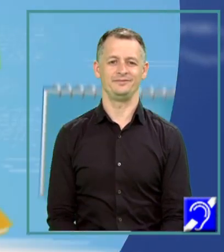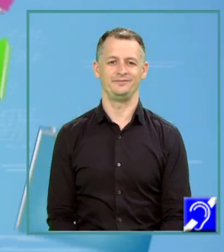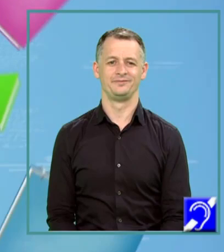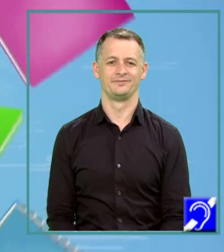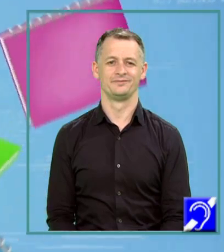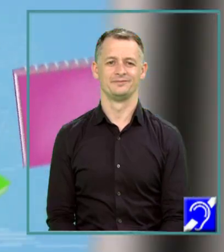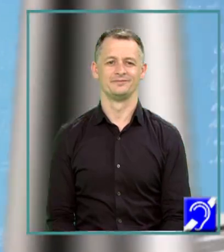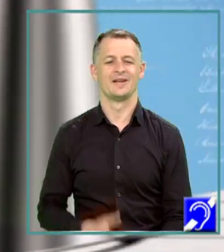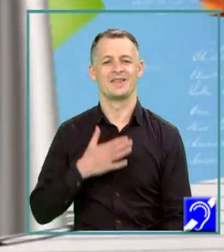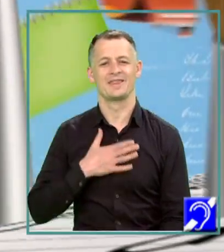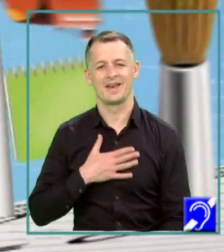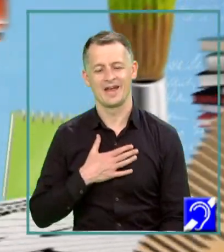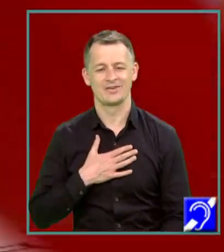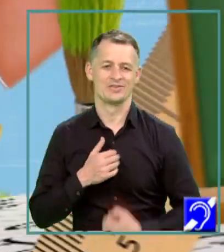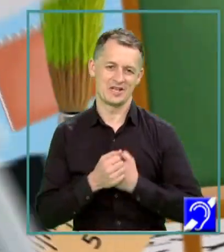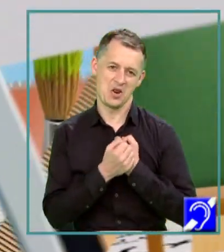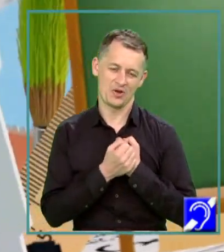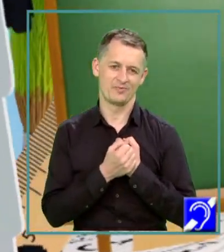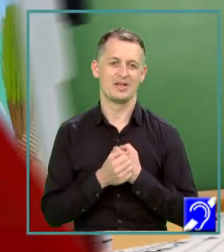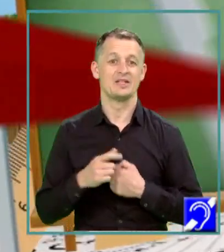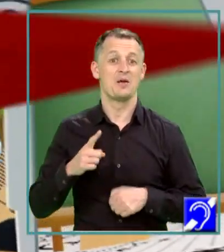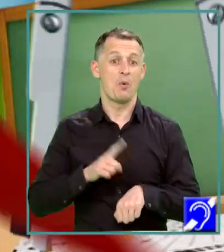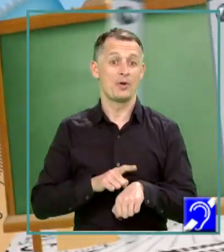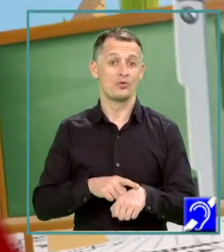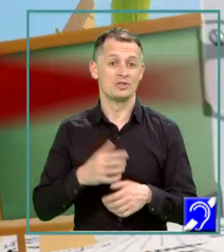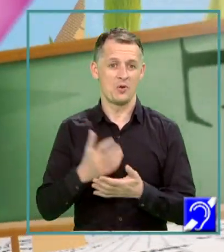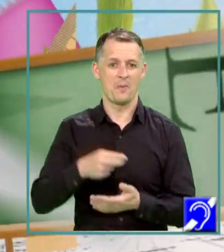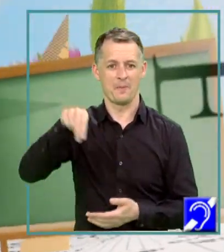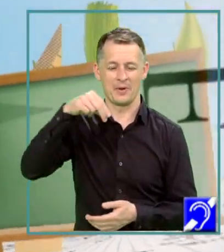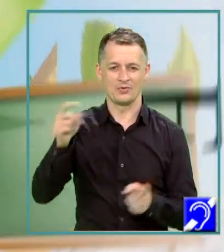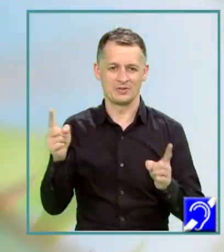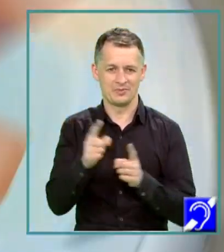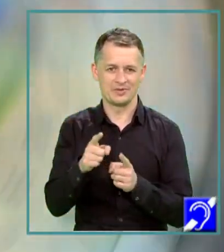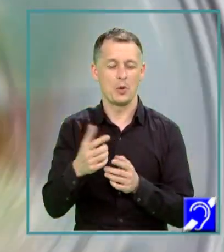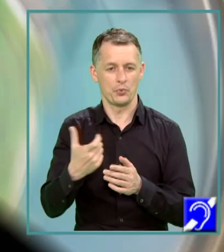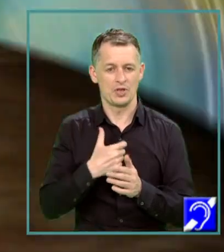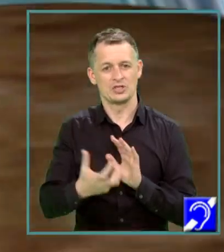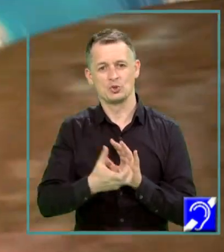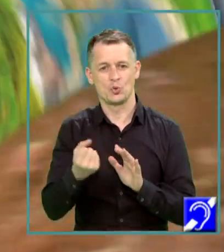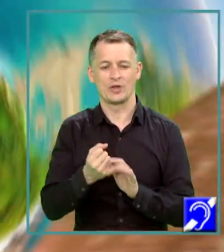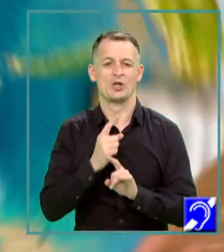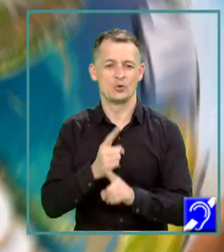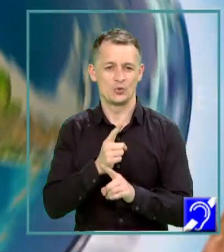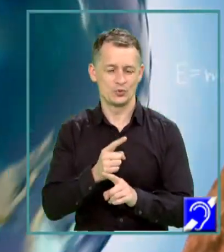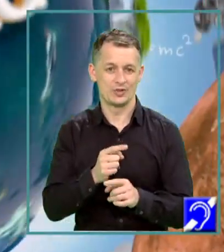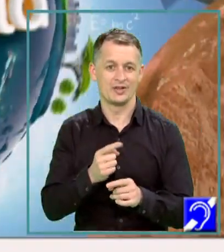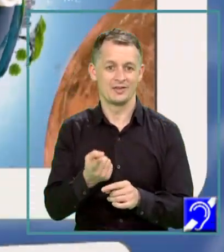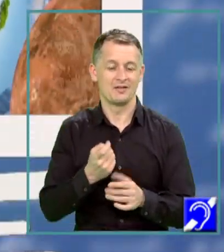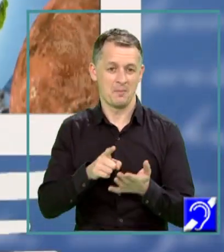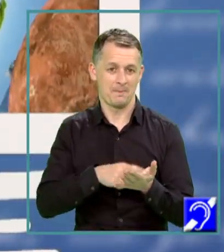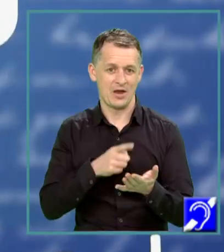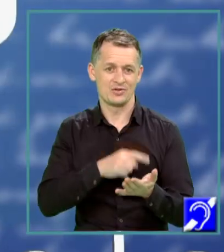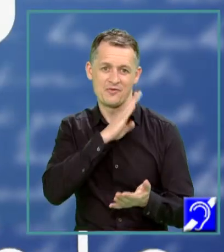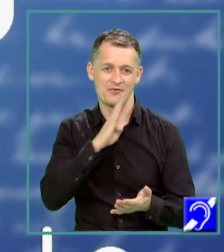pfai de lor este momentul să luăm o mică pauză în care puteți descărca suporturile de colț de pe pagina de Facebook a emisiunii stele